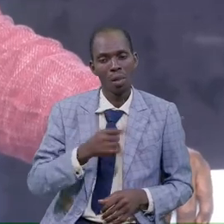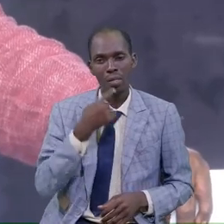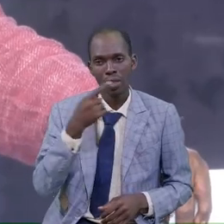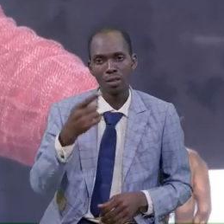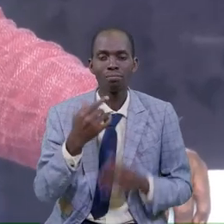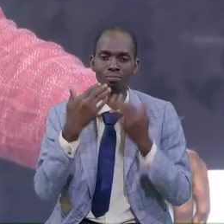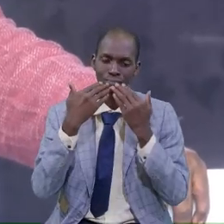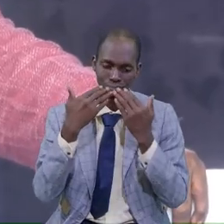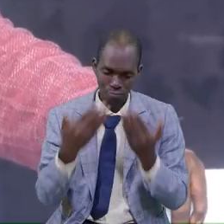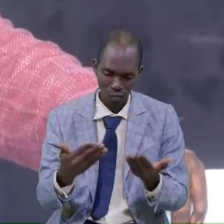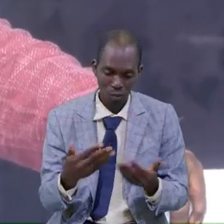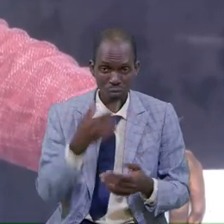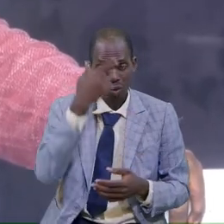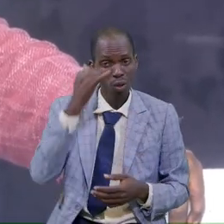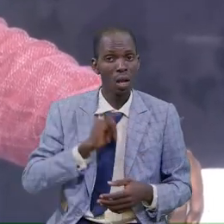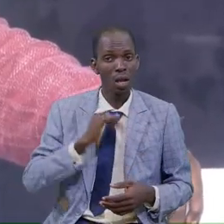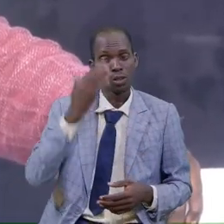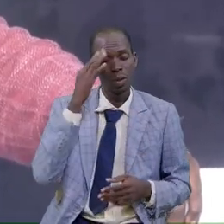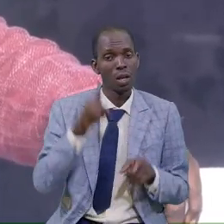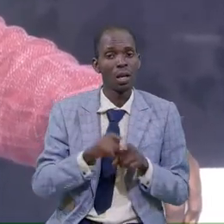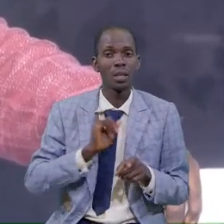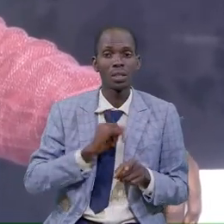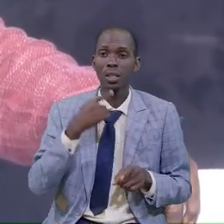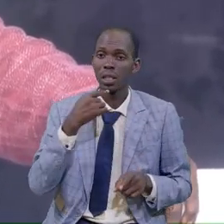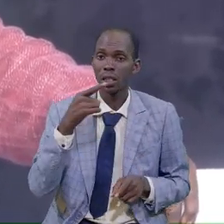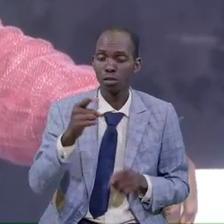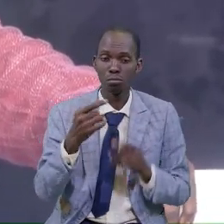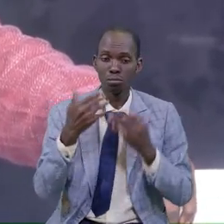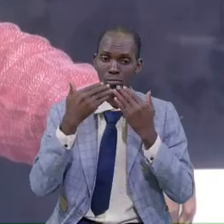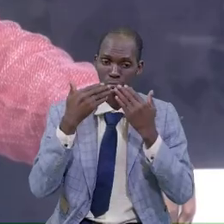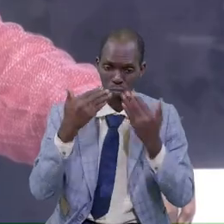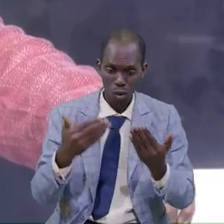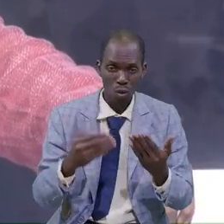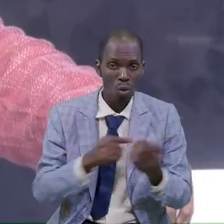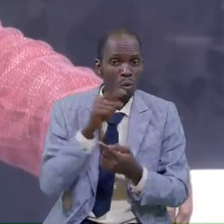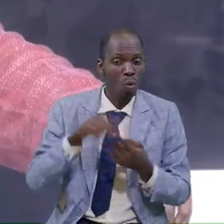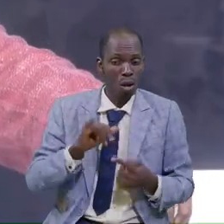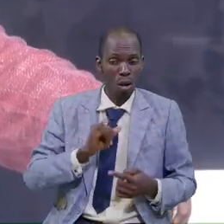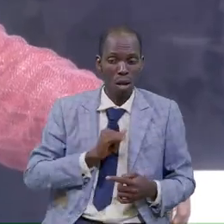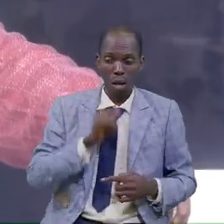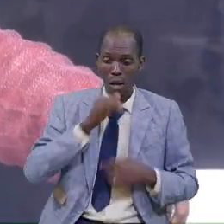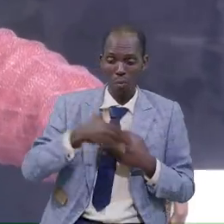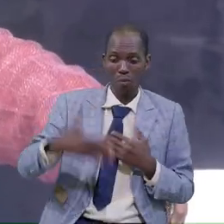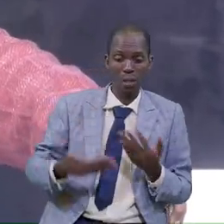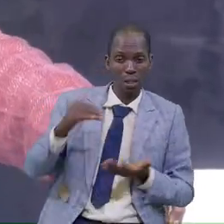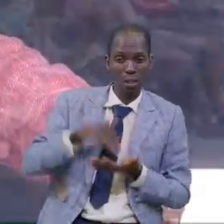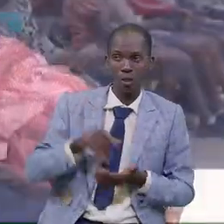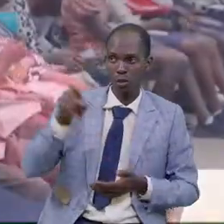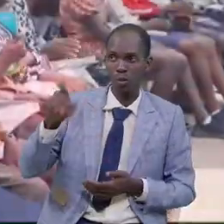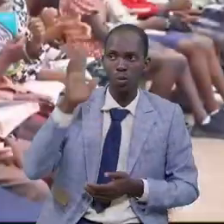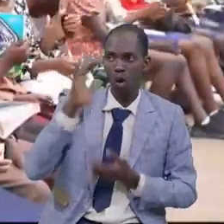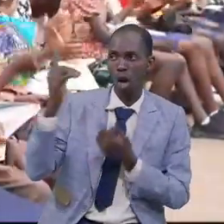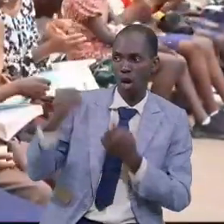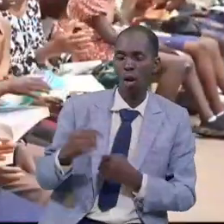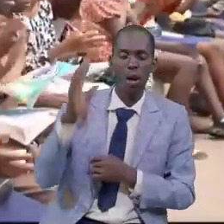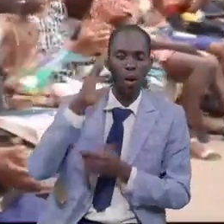know, as I say thank you to si je vous dis merci, I'm to come again, quand je dois revenir, et tu amèneras tes